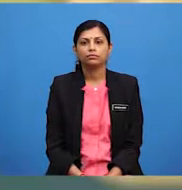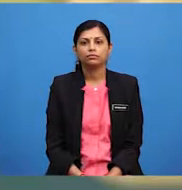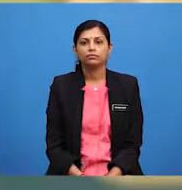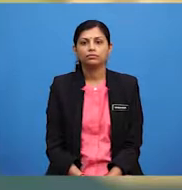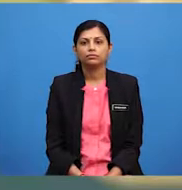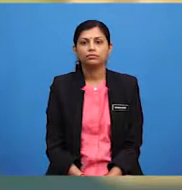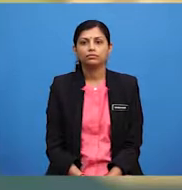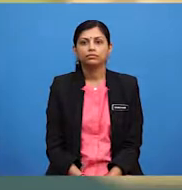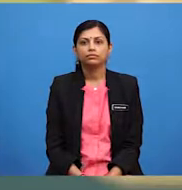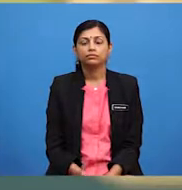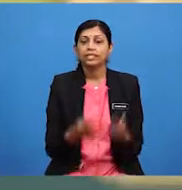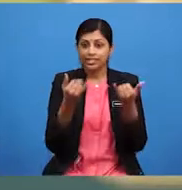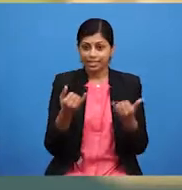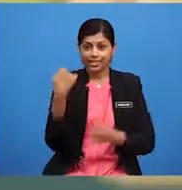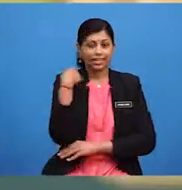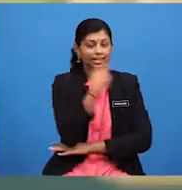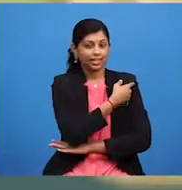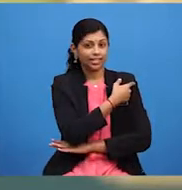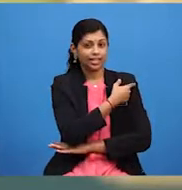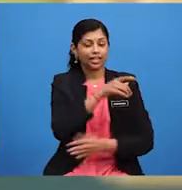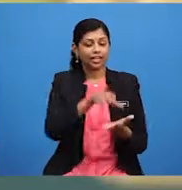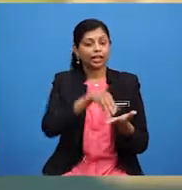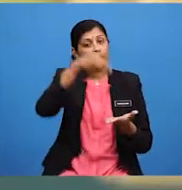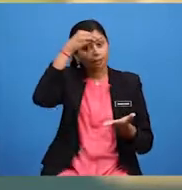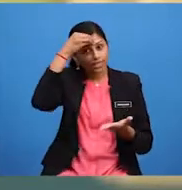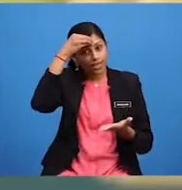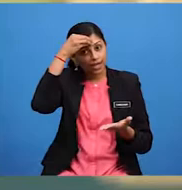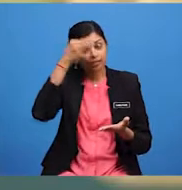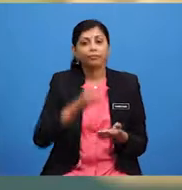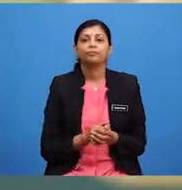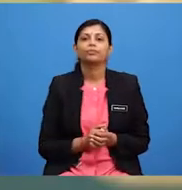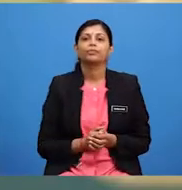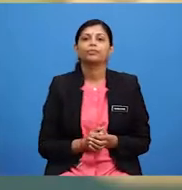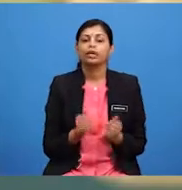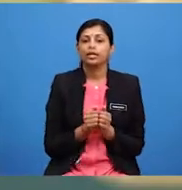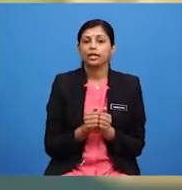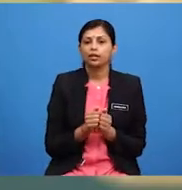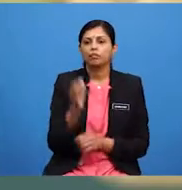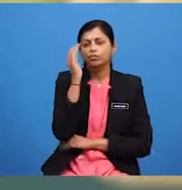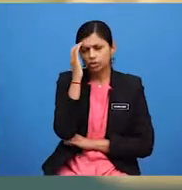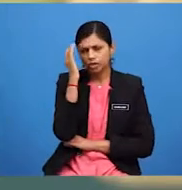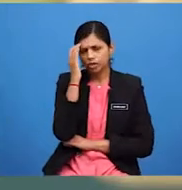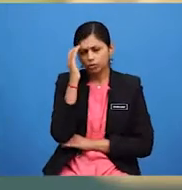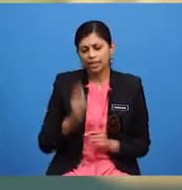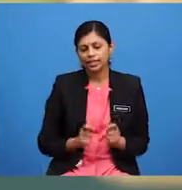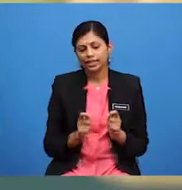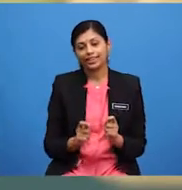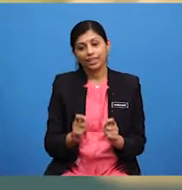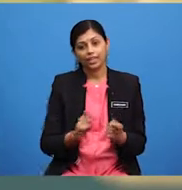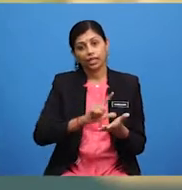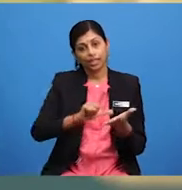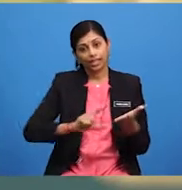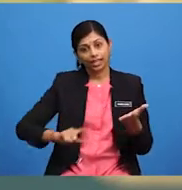sekarang kita akan beralih kepada pembelajaran dengan mengenal pasti teknik